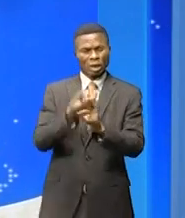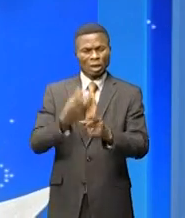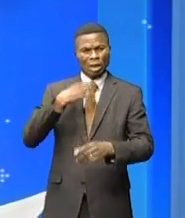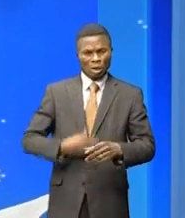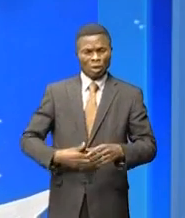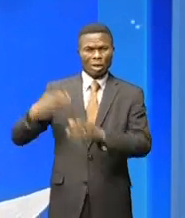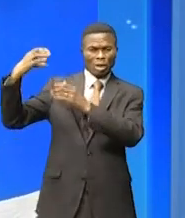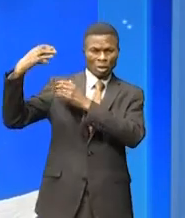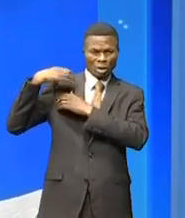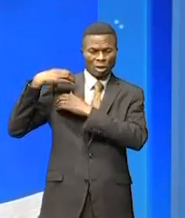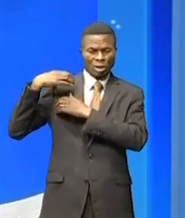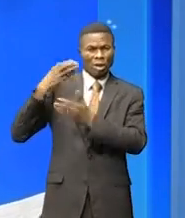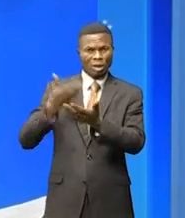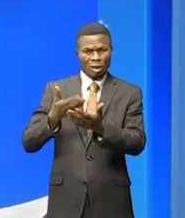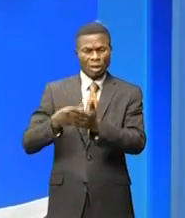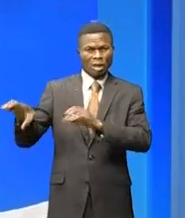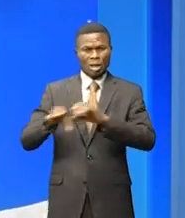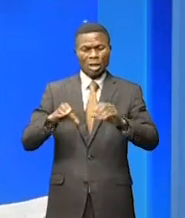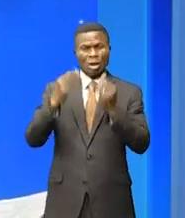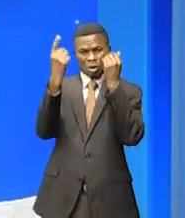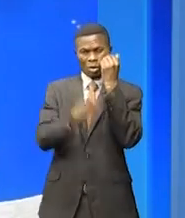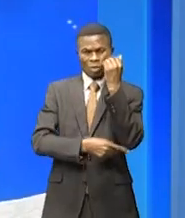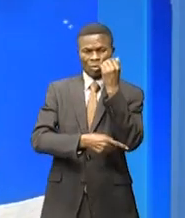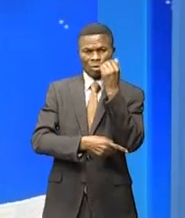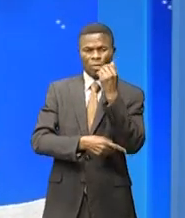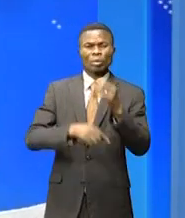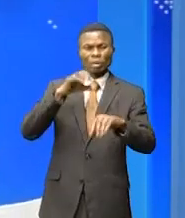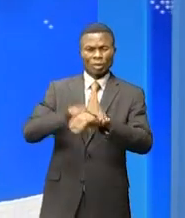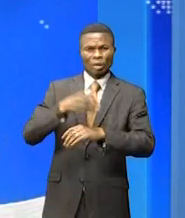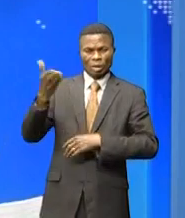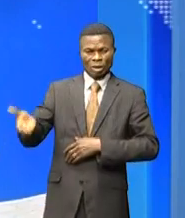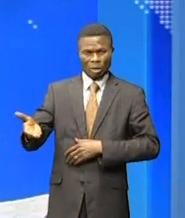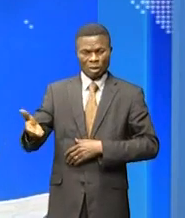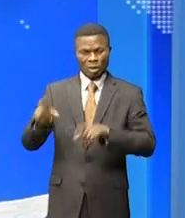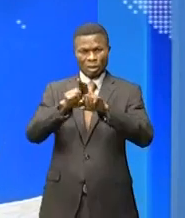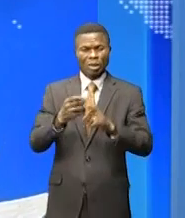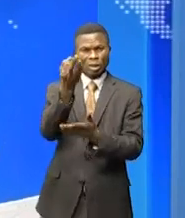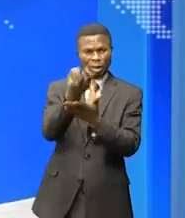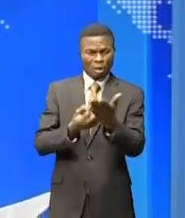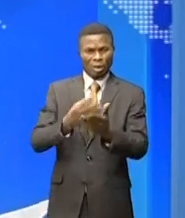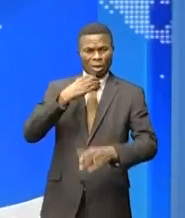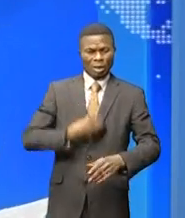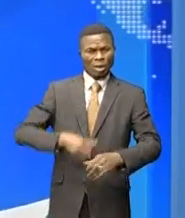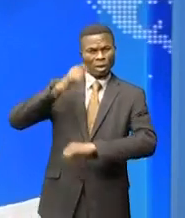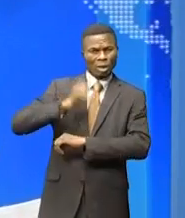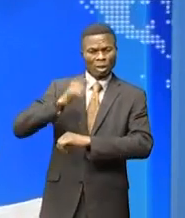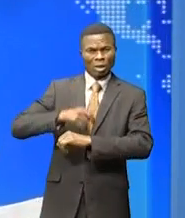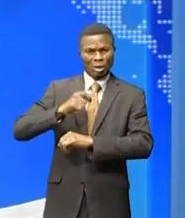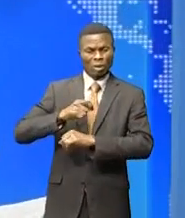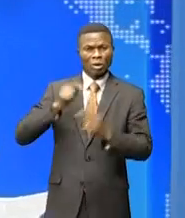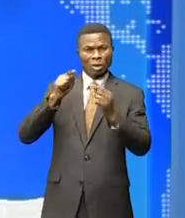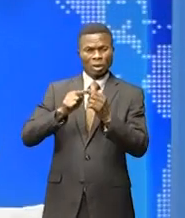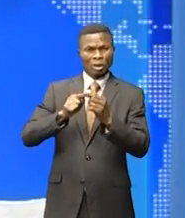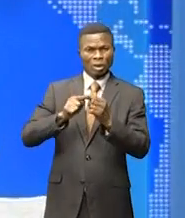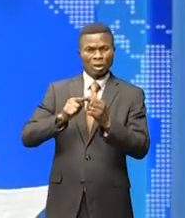en charge desquels une action pénale ou disciplinaire est ouverte et les listes de magistrats faisant l'objet